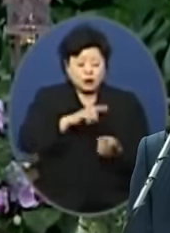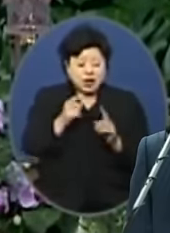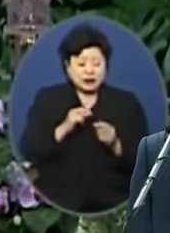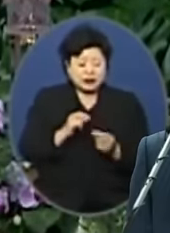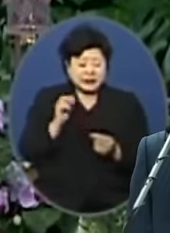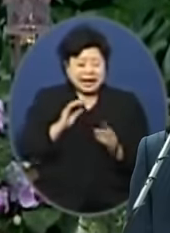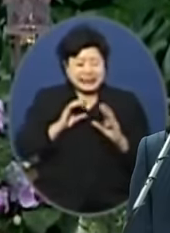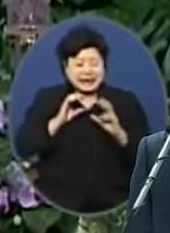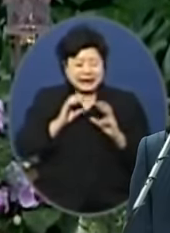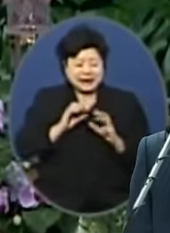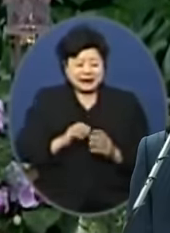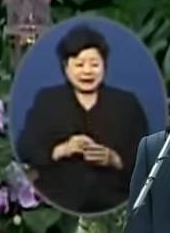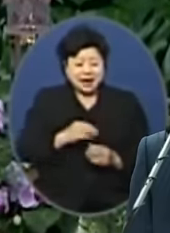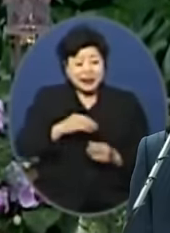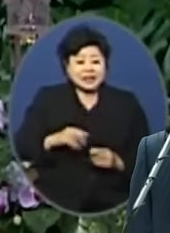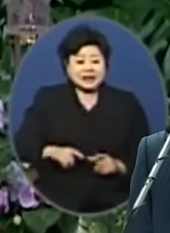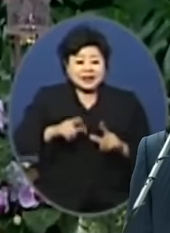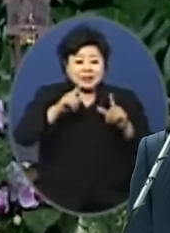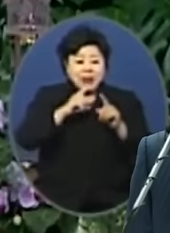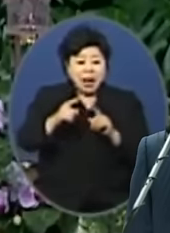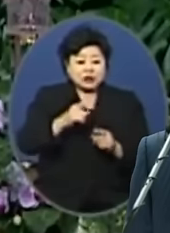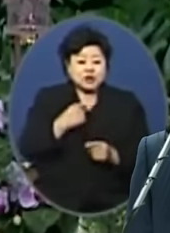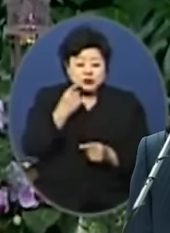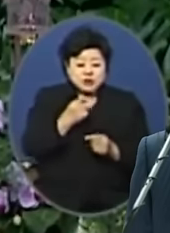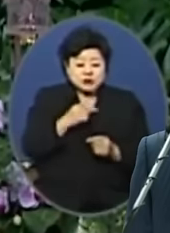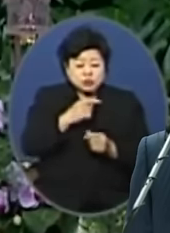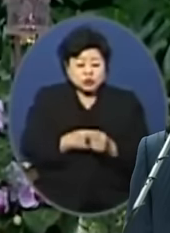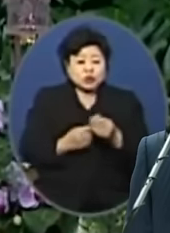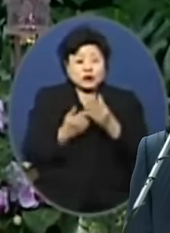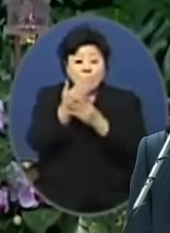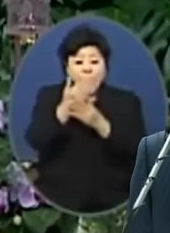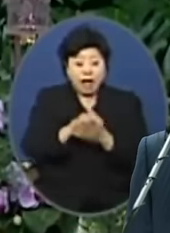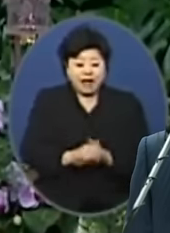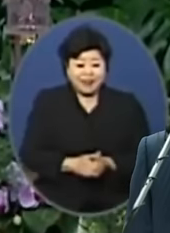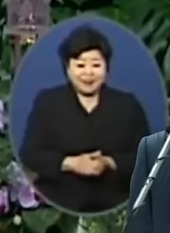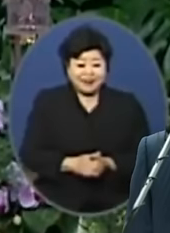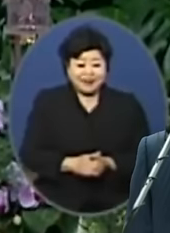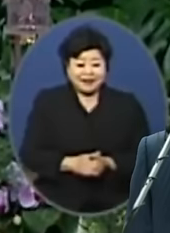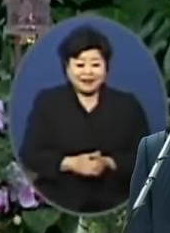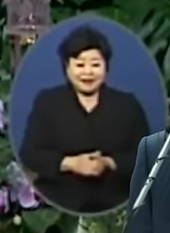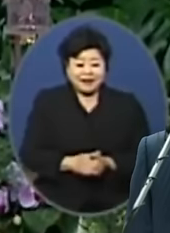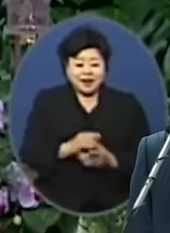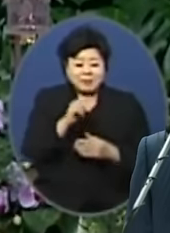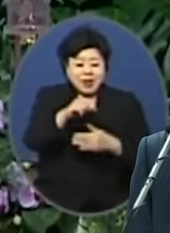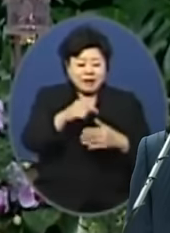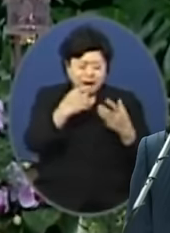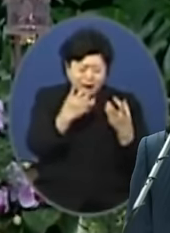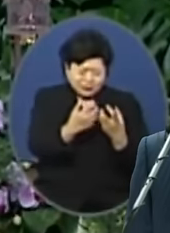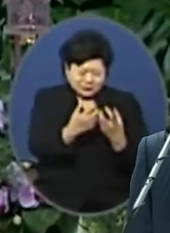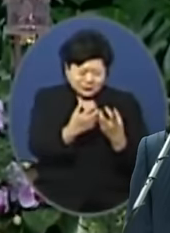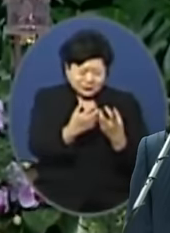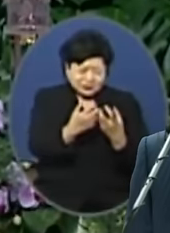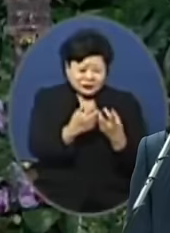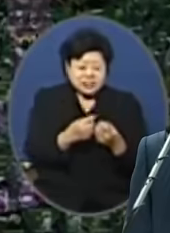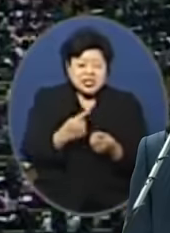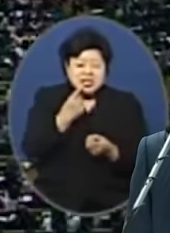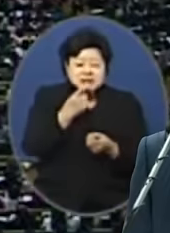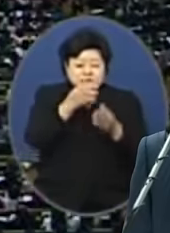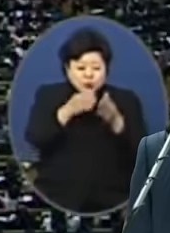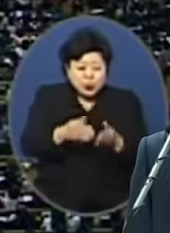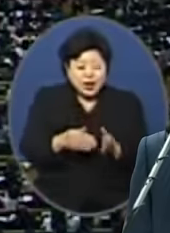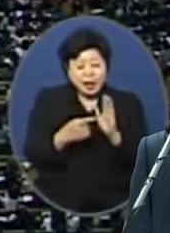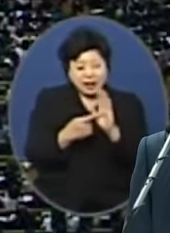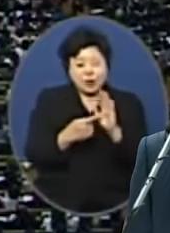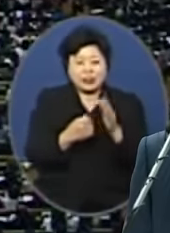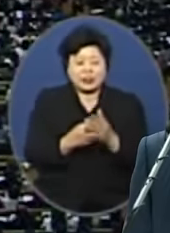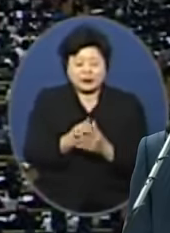영생 천국에 가는 말도 입에서 술술 나오는 것입니다. 우리 마음에 가득한 것이 입을 통해서 나오기